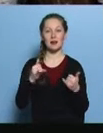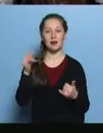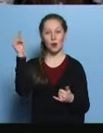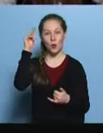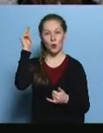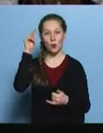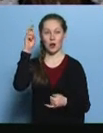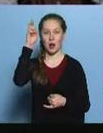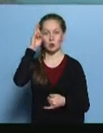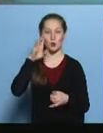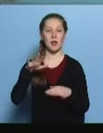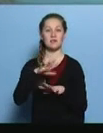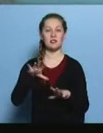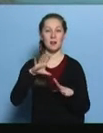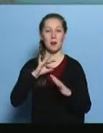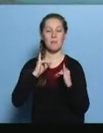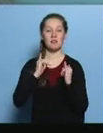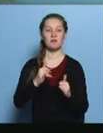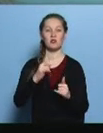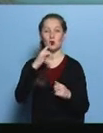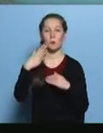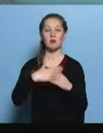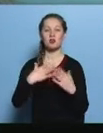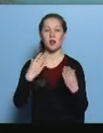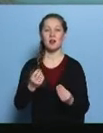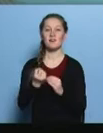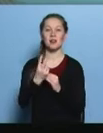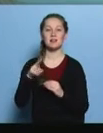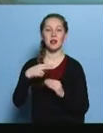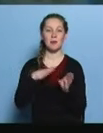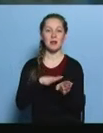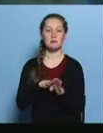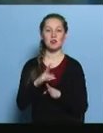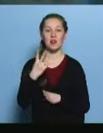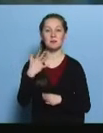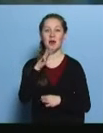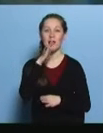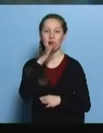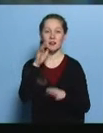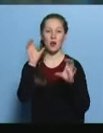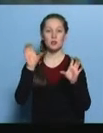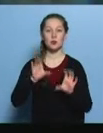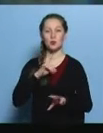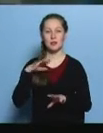государственности. Он был посвящен предстоящей знаковой дате. 12 декабря исполнится 25 лет Конституции России.